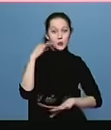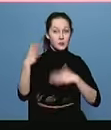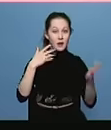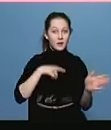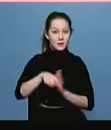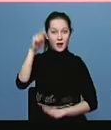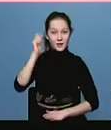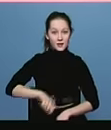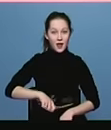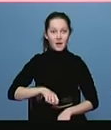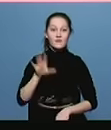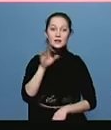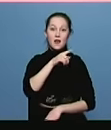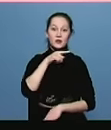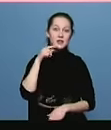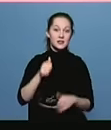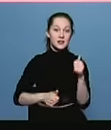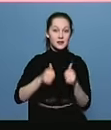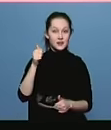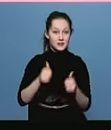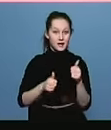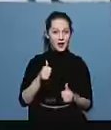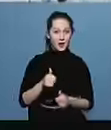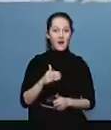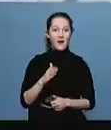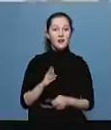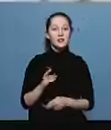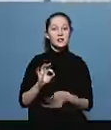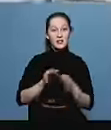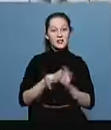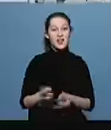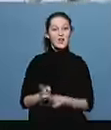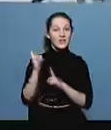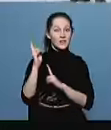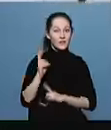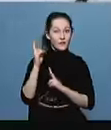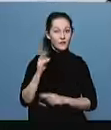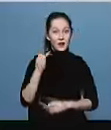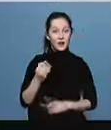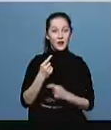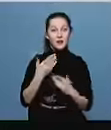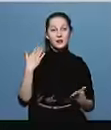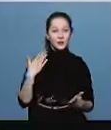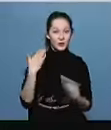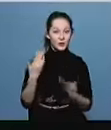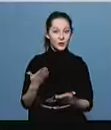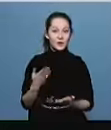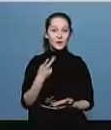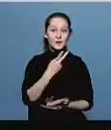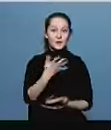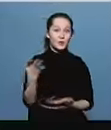стартовали легендарные всероссийские состязания «Ижевская винтовка». Накануне прошла мужская эстафетная гонка. Точнее всех оказалась команда